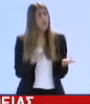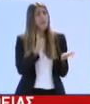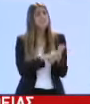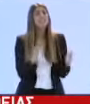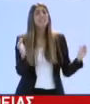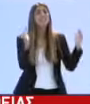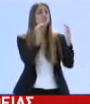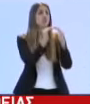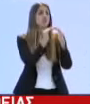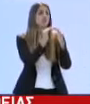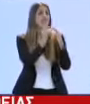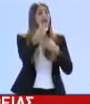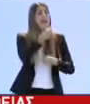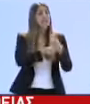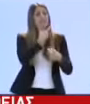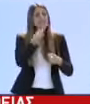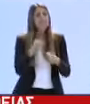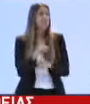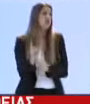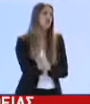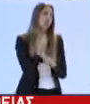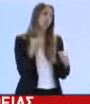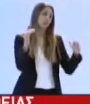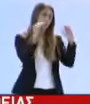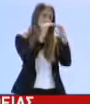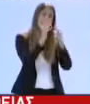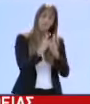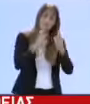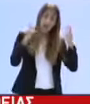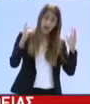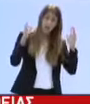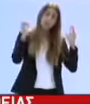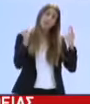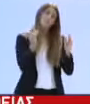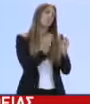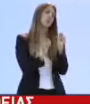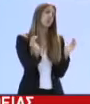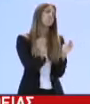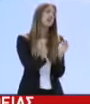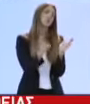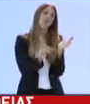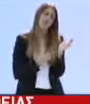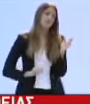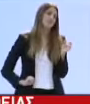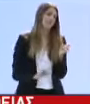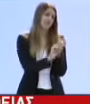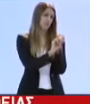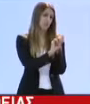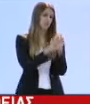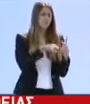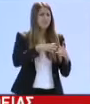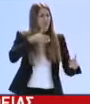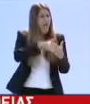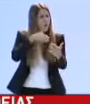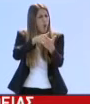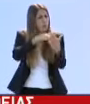ίσες επιχειρηματικές ευκαιρίες για όλους, για τους μεγάλους, αλλά κυρίως για τους μικρούς. Σημαίνει άρση των